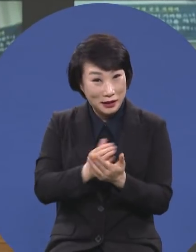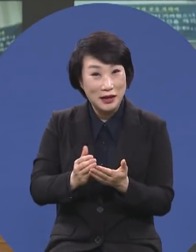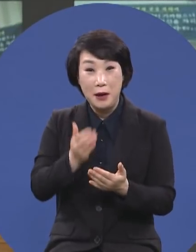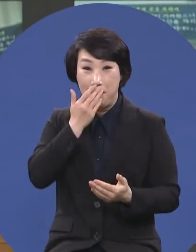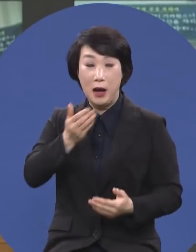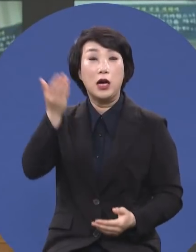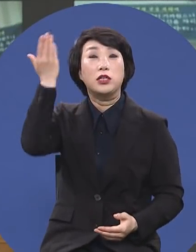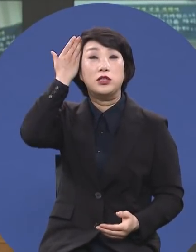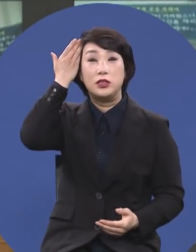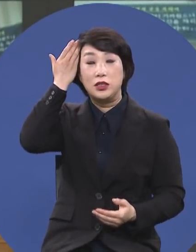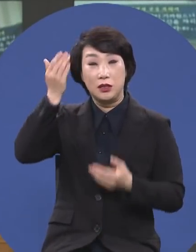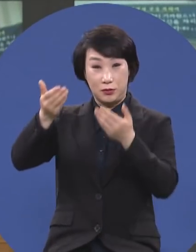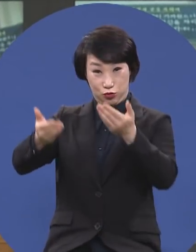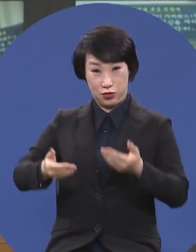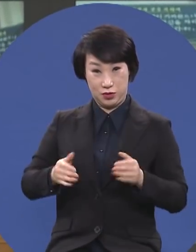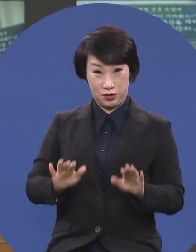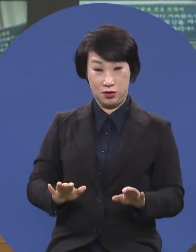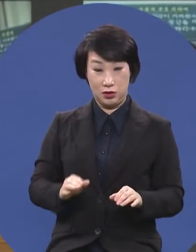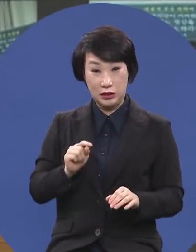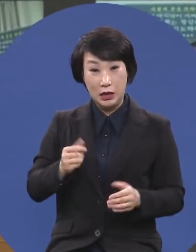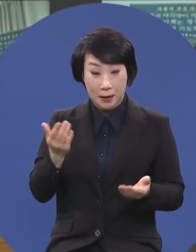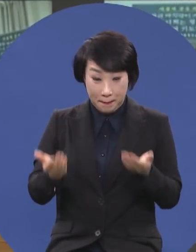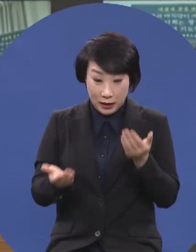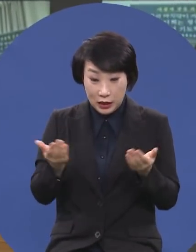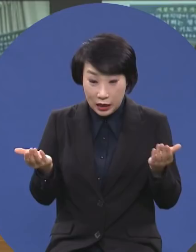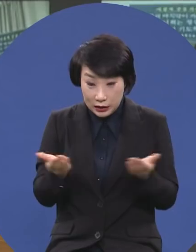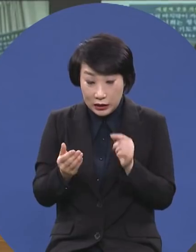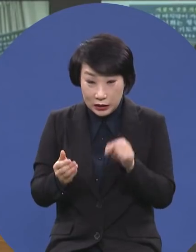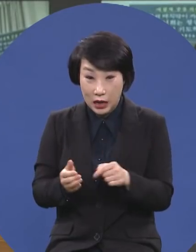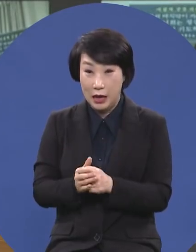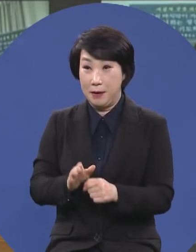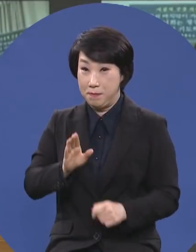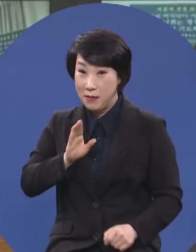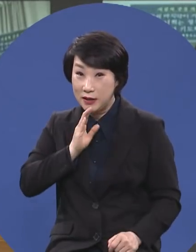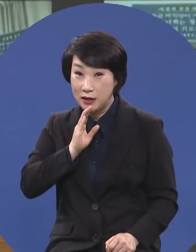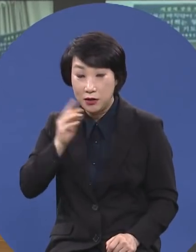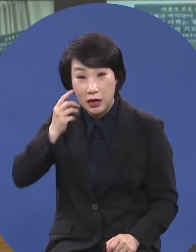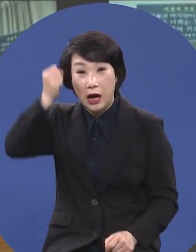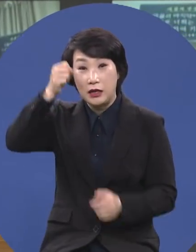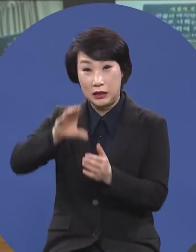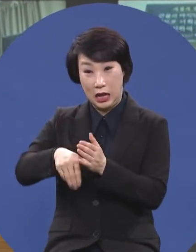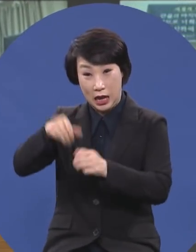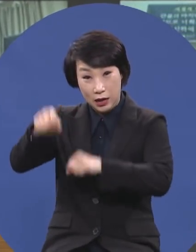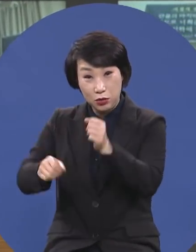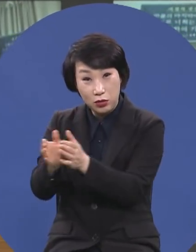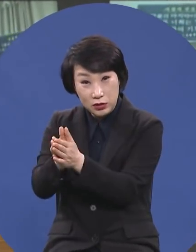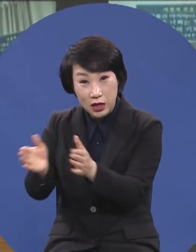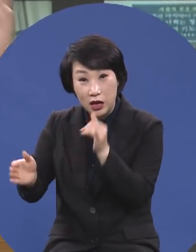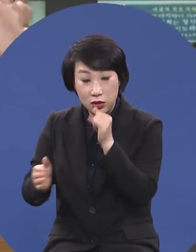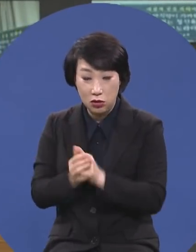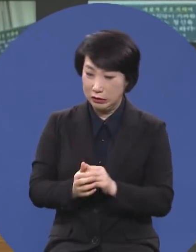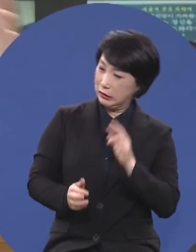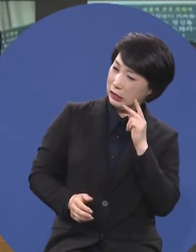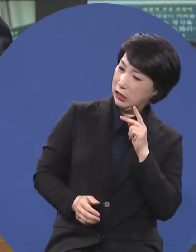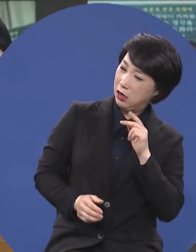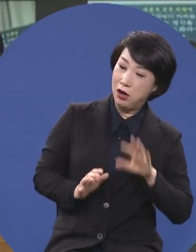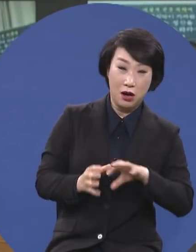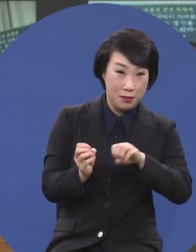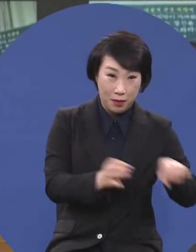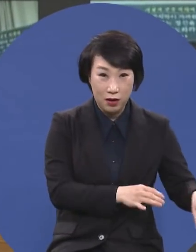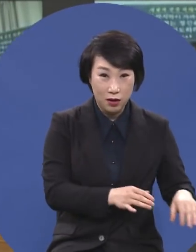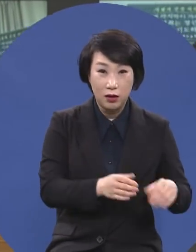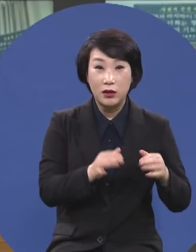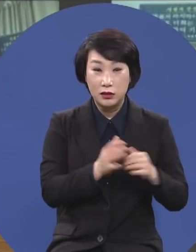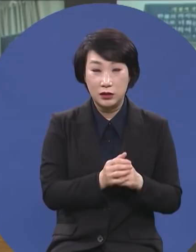시성을 창조하시고, 이 판단한 것이 옳다 하면 행동하고 그렇다 하면 버릴 수